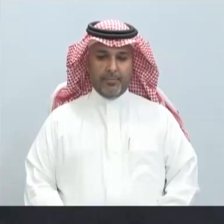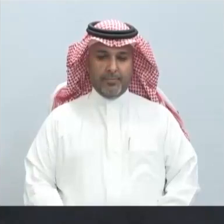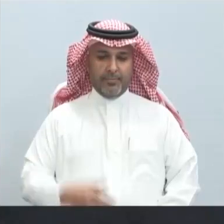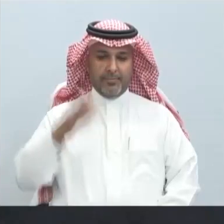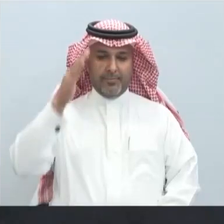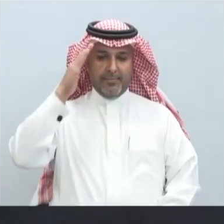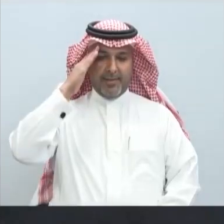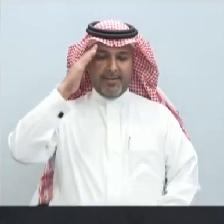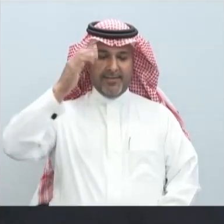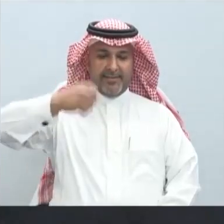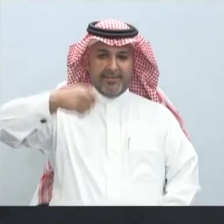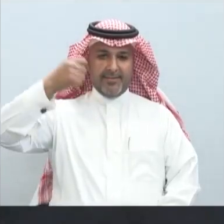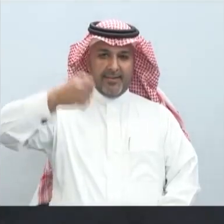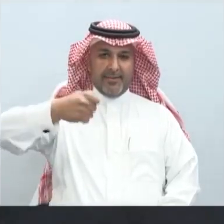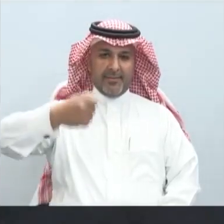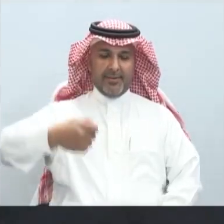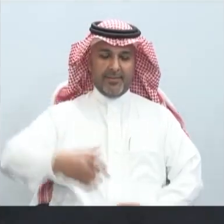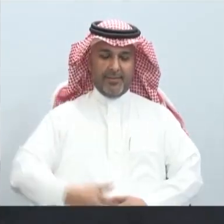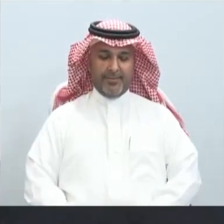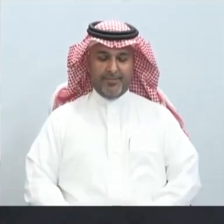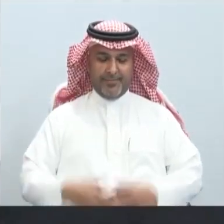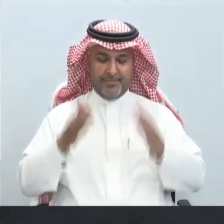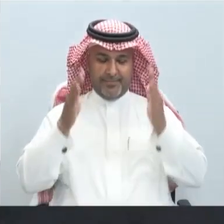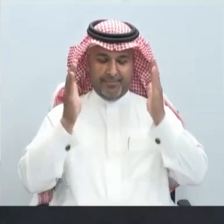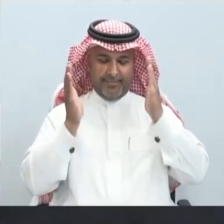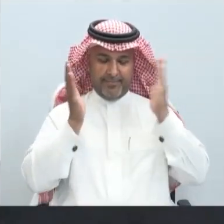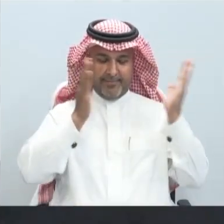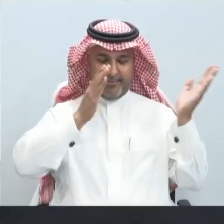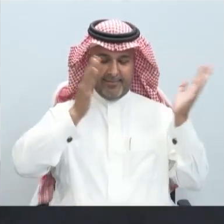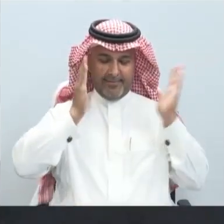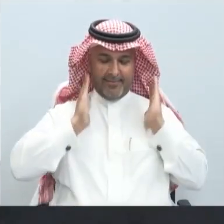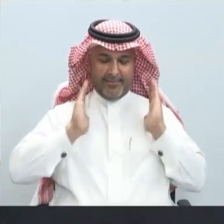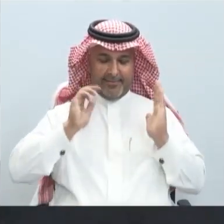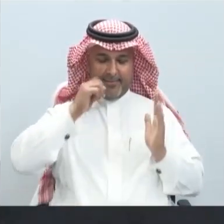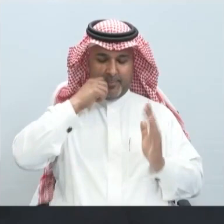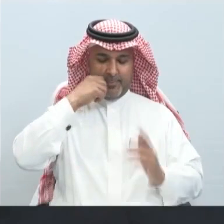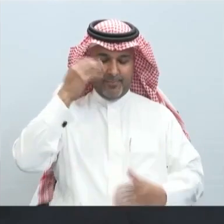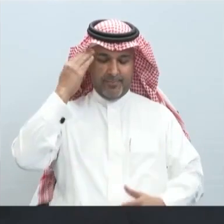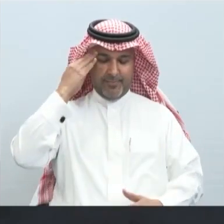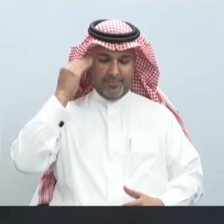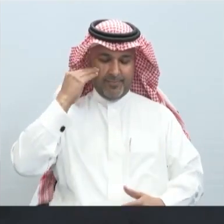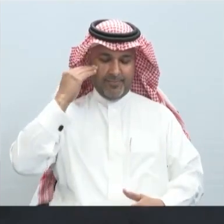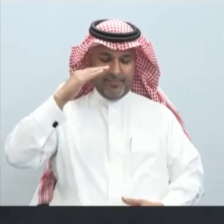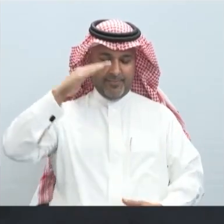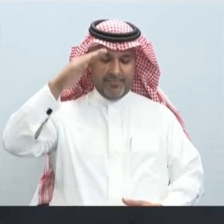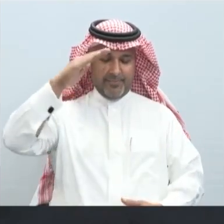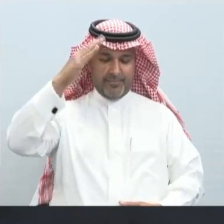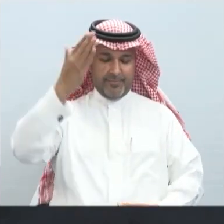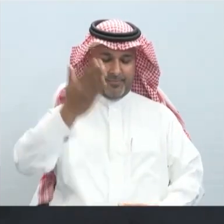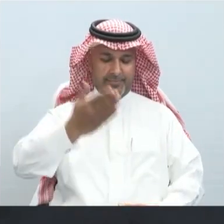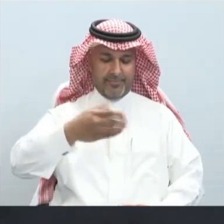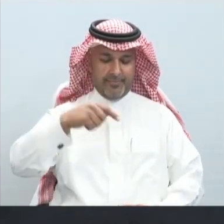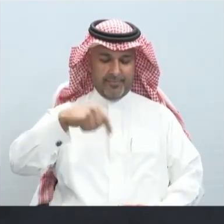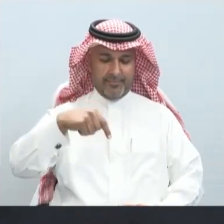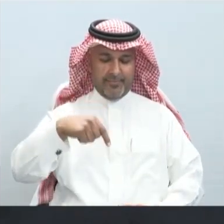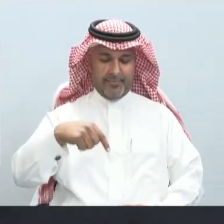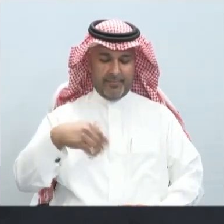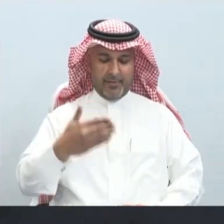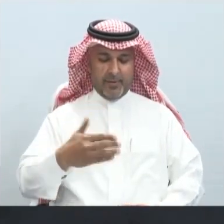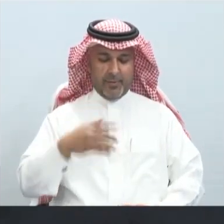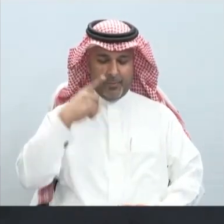السلام عليكم ورحمه الله وبركاته اهلا وسهلا بكم اعزائي الطلاب والطالبات واليوم ان شاء الله بناخذ راحه بسيطه